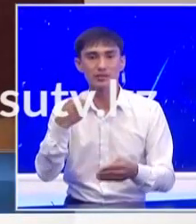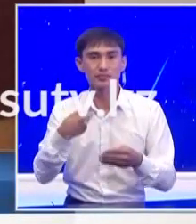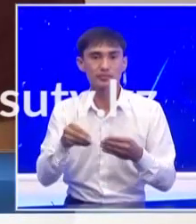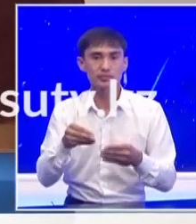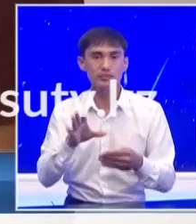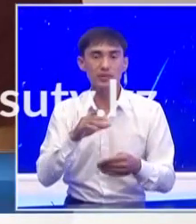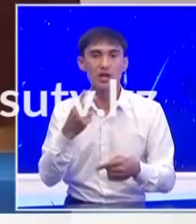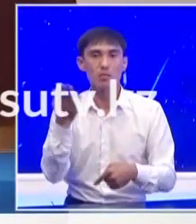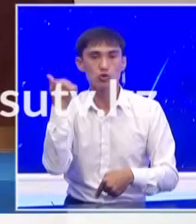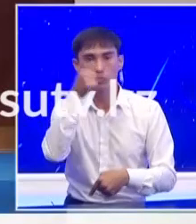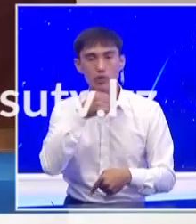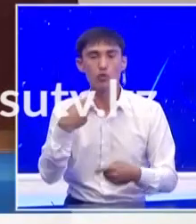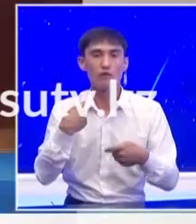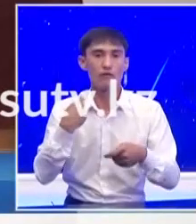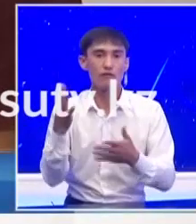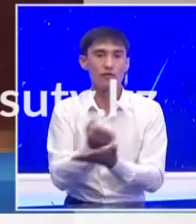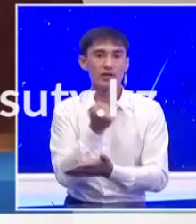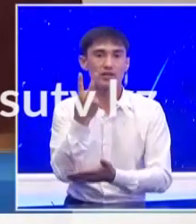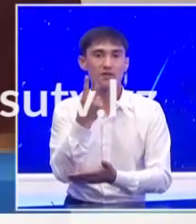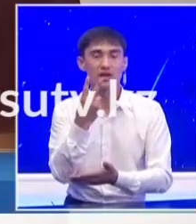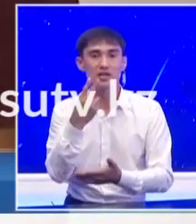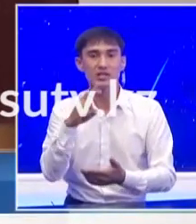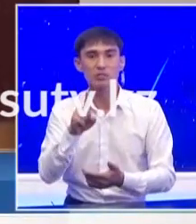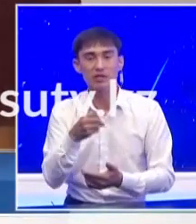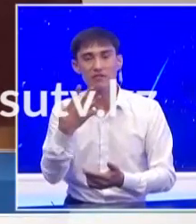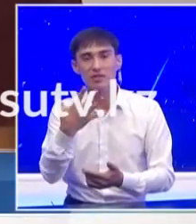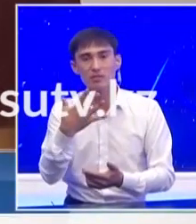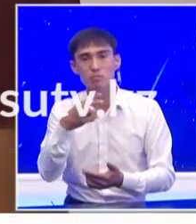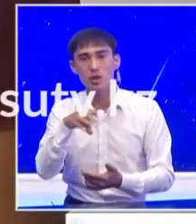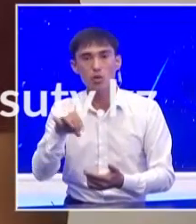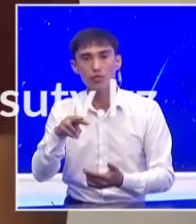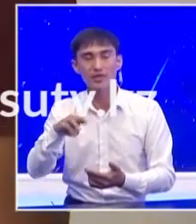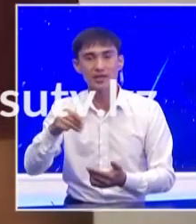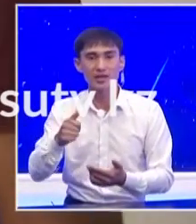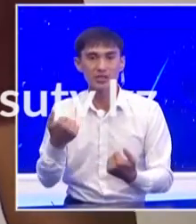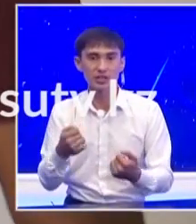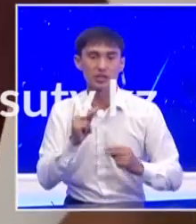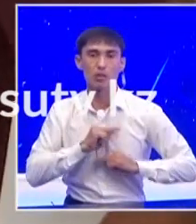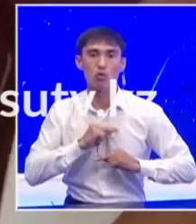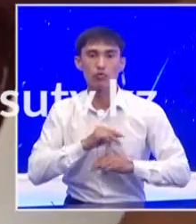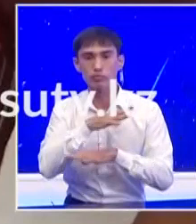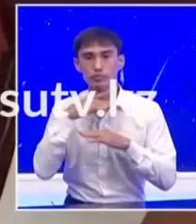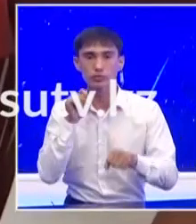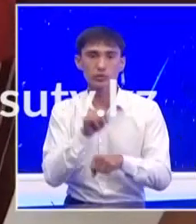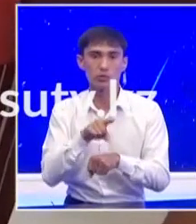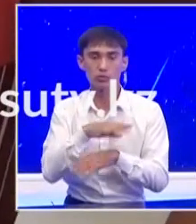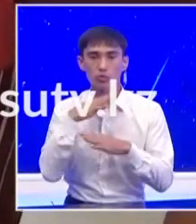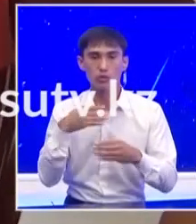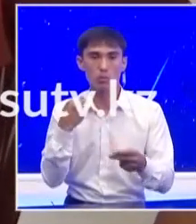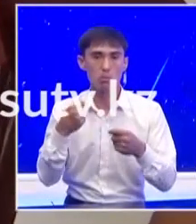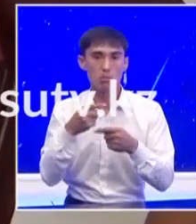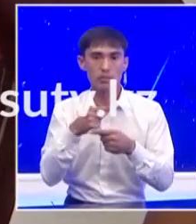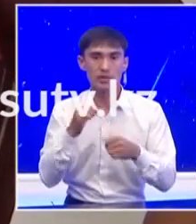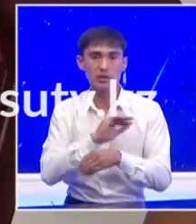2,5 миллиона тенге. Я купил еще один современный станок, и теперь работа буквально кипит, заказов много. Наша продукция пользуется